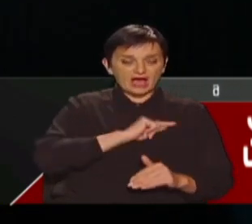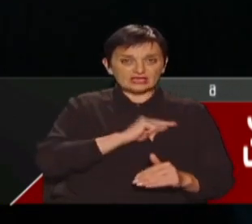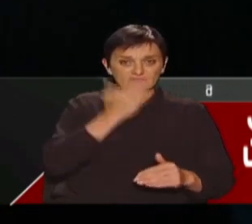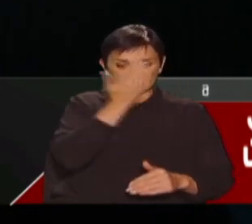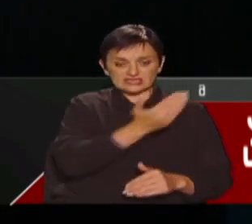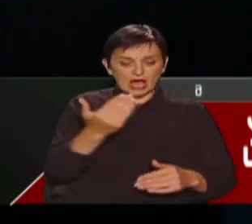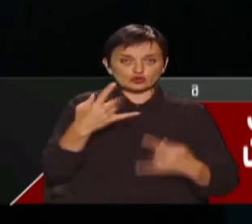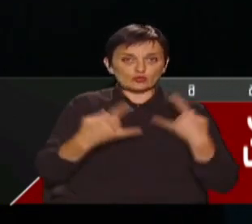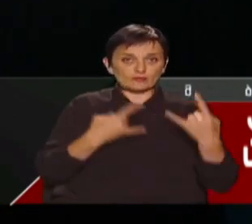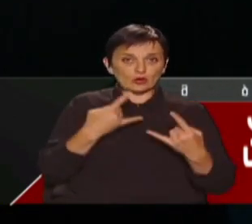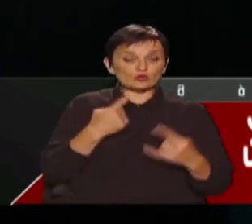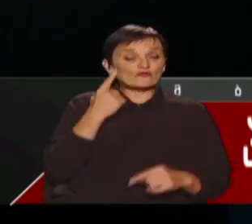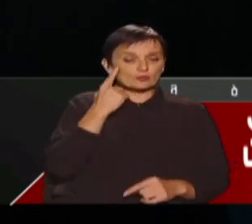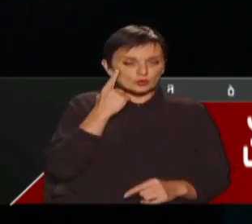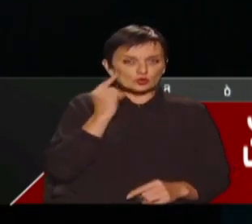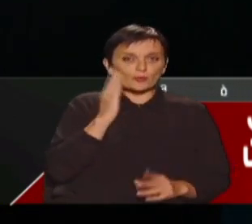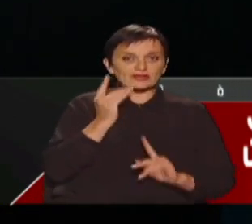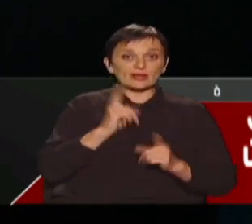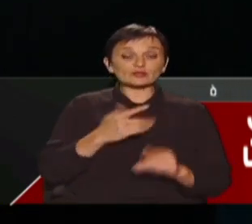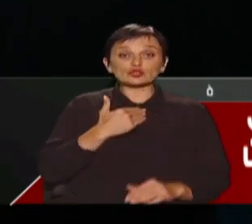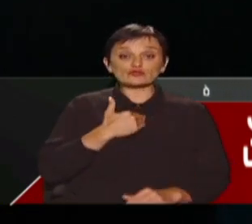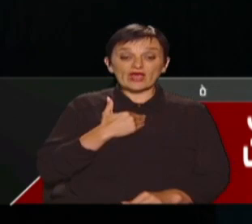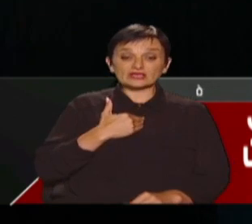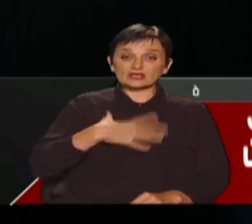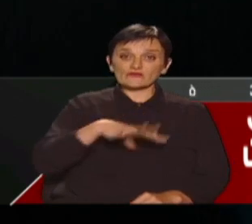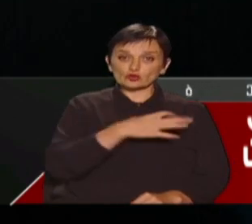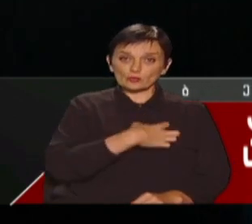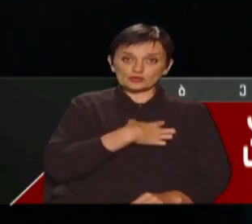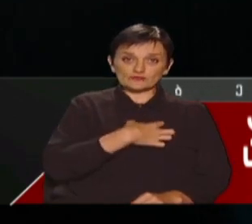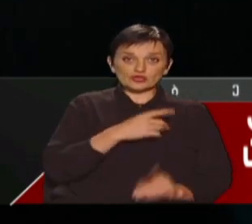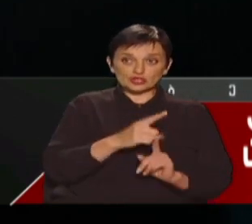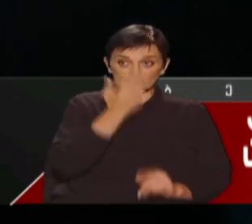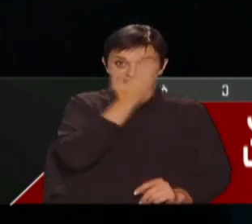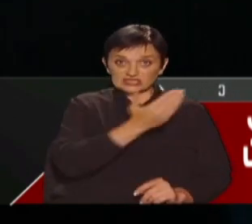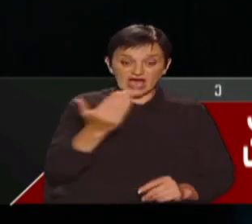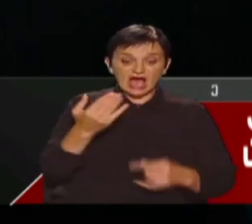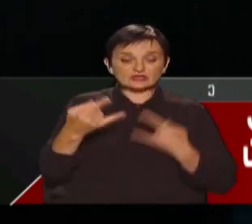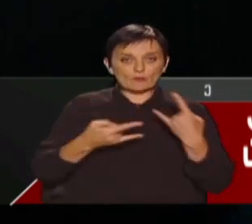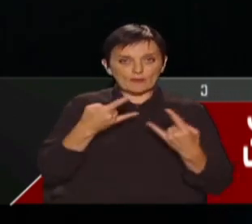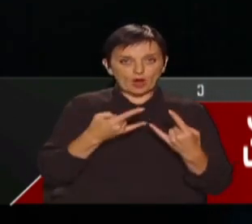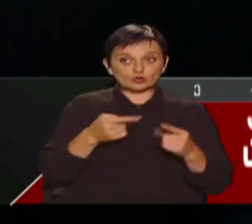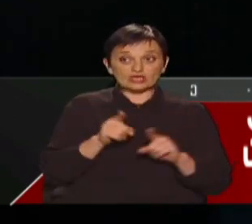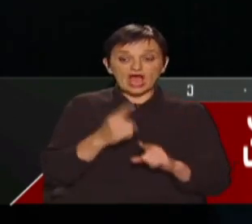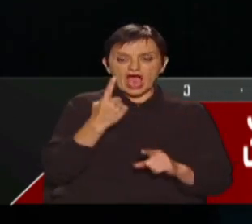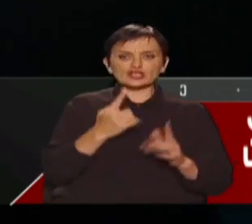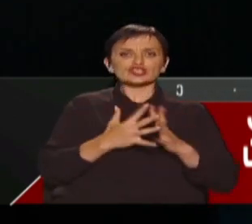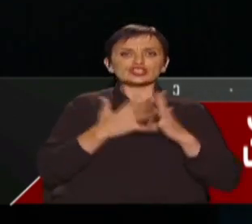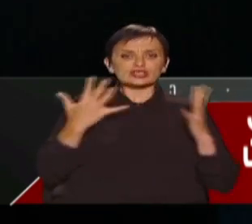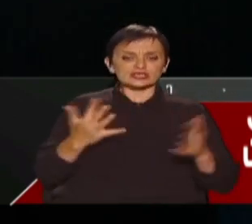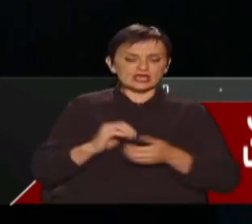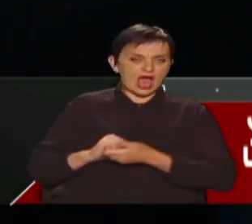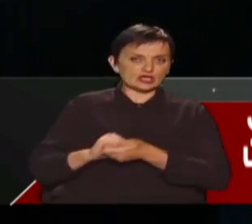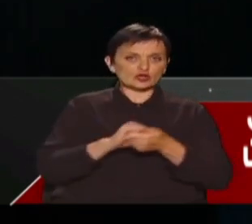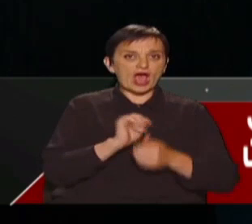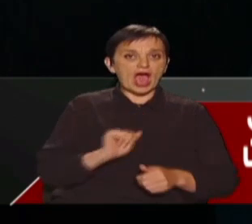და ვფიქრობთ, რომ ნამდვილად ჩვენი ქვეყნისთვისაც მნიშვნელოვანია, საზოგადოებრივი მაუწყებლისთვისაც და ამ ერთი დიდი ერთიანობისთვის,